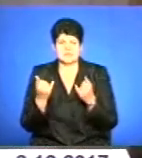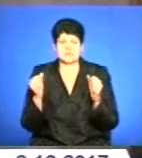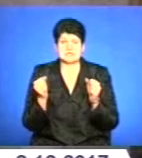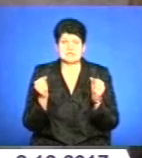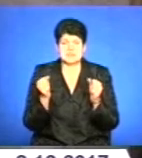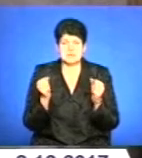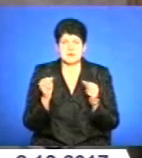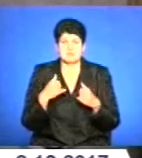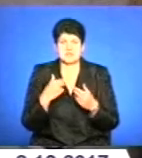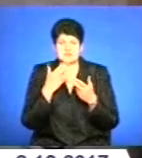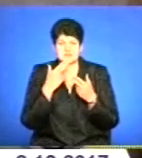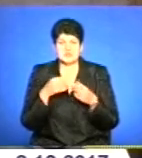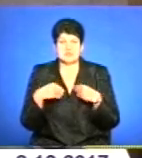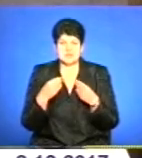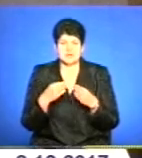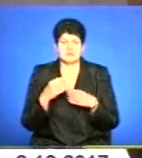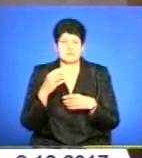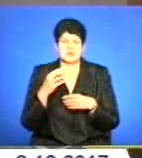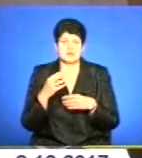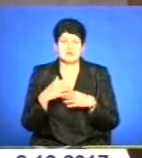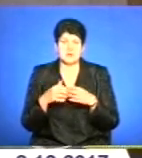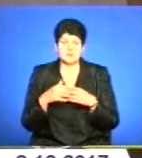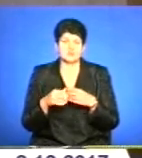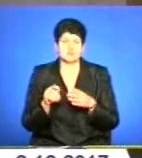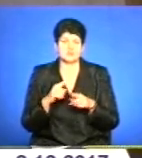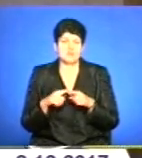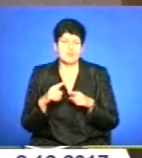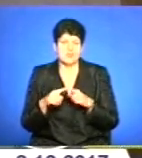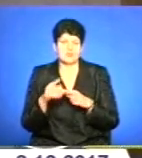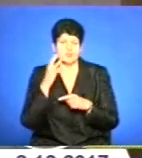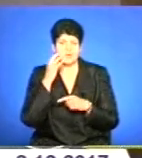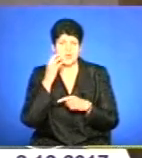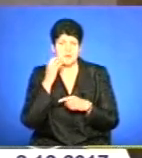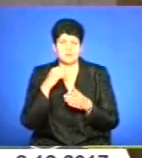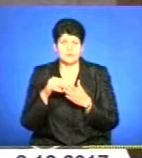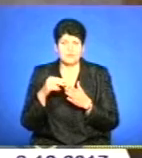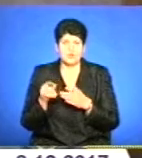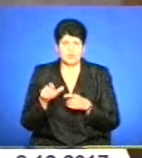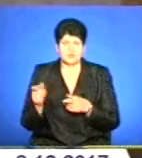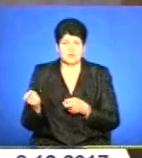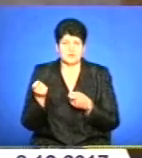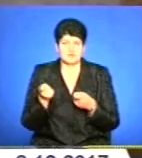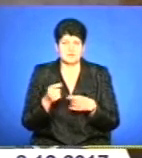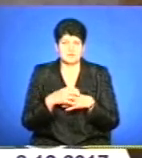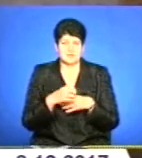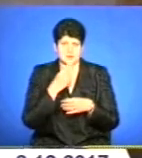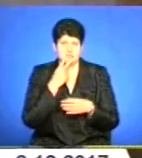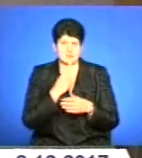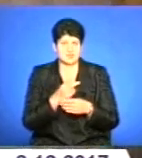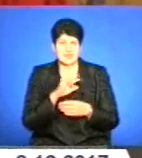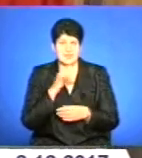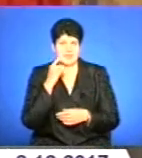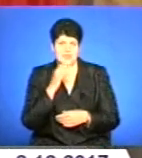звичайно, даємо капусту, морку, картоплю, яблука їм, і купуємо, і люди, буває, приносять. Ну, тварини, бачите, не